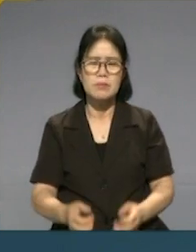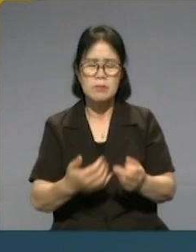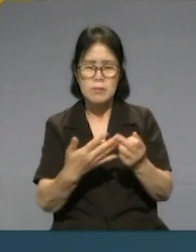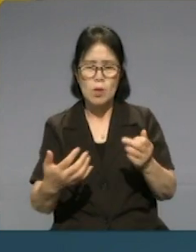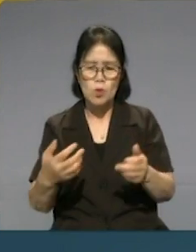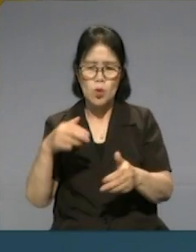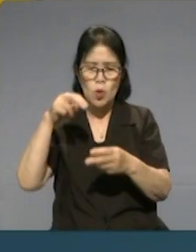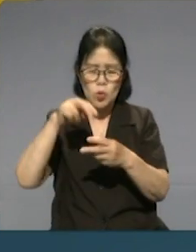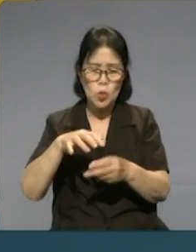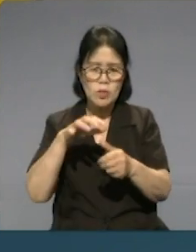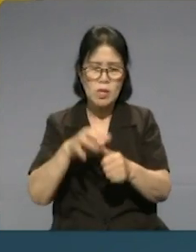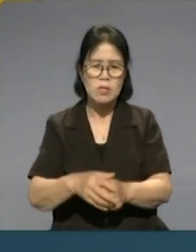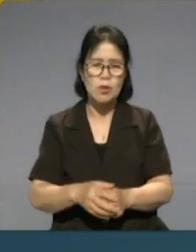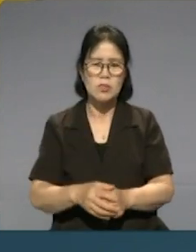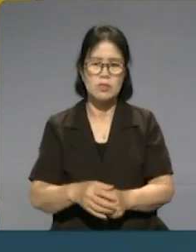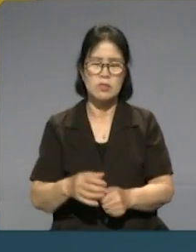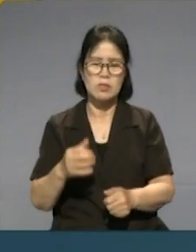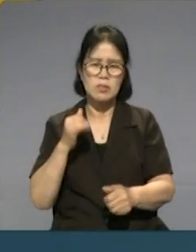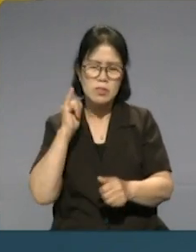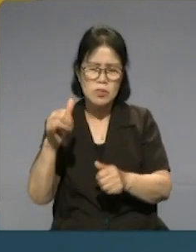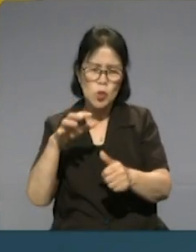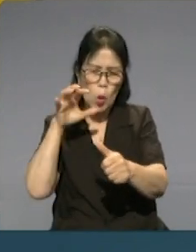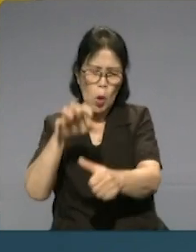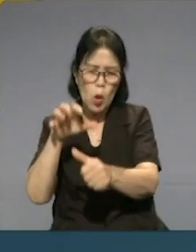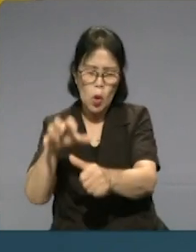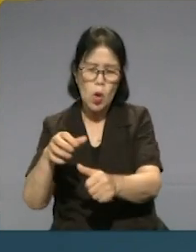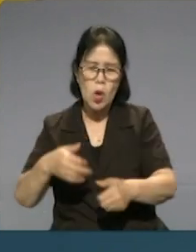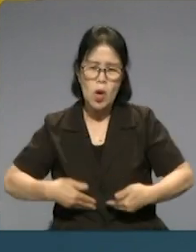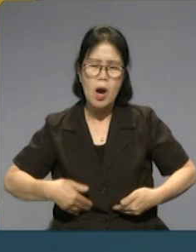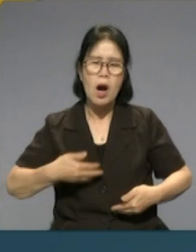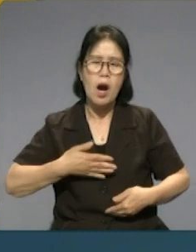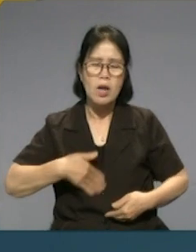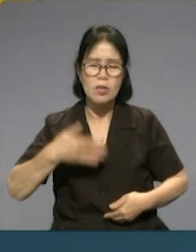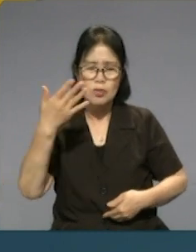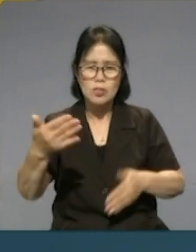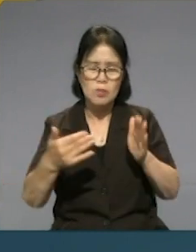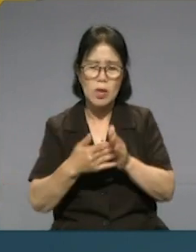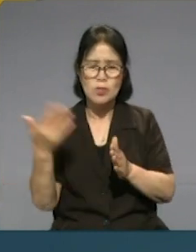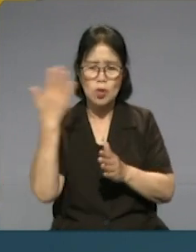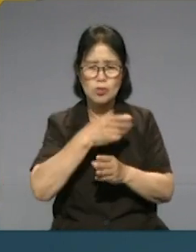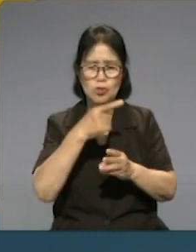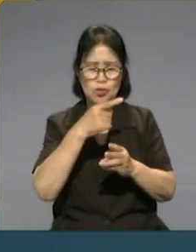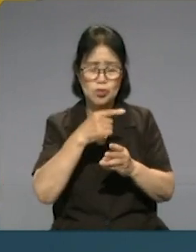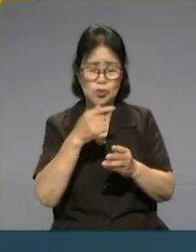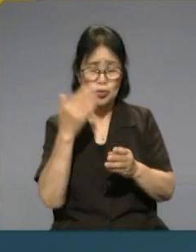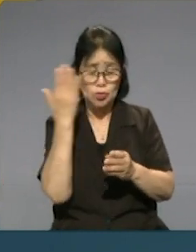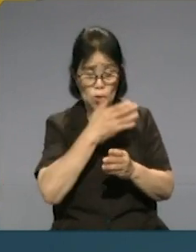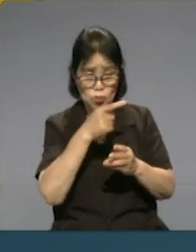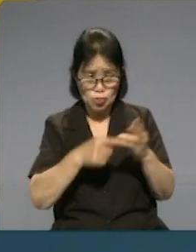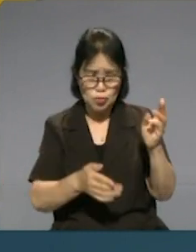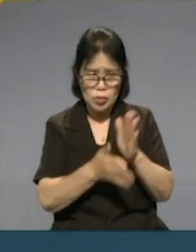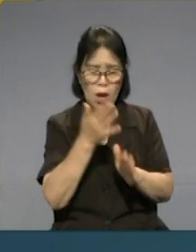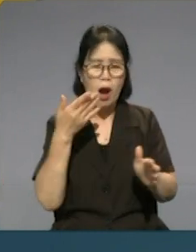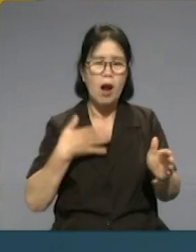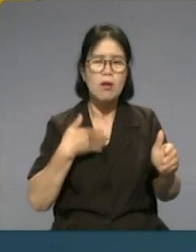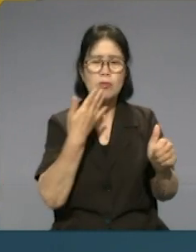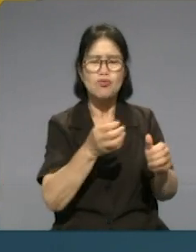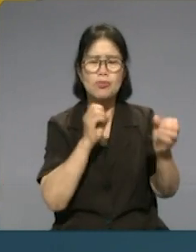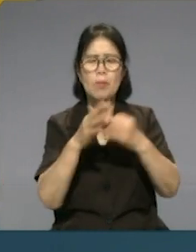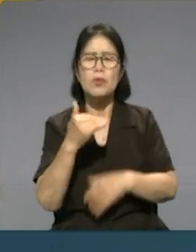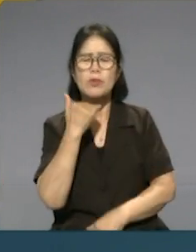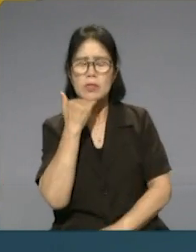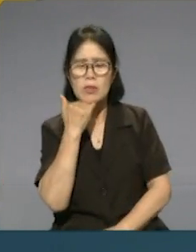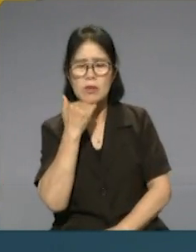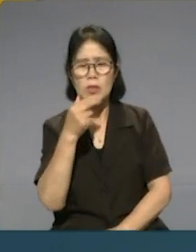금강홍수통제소는 흥덕구청에 교통통제 필요를 알렸지만 구청은 청주시에 전달하고 답변만 기다렸습니다. 경찰은 관련